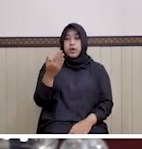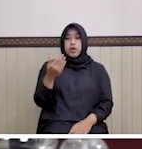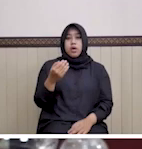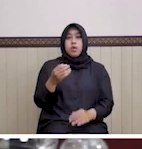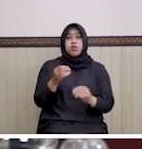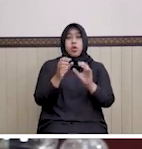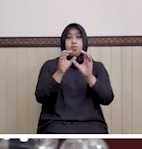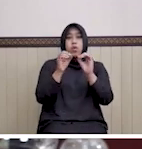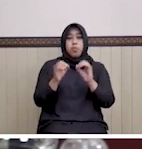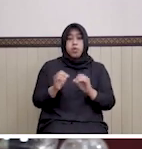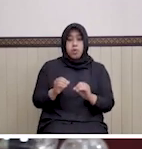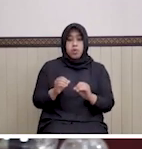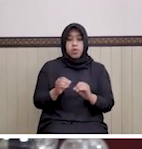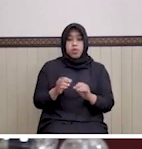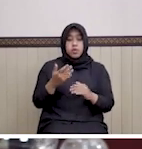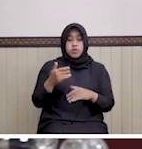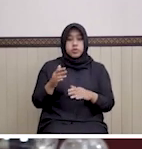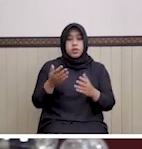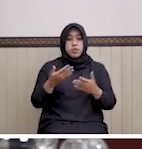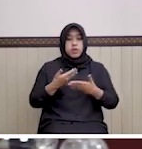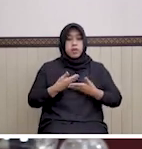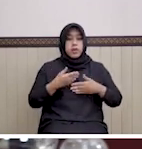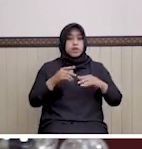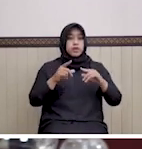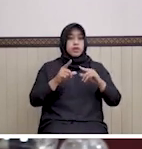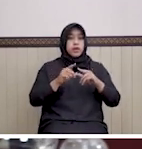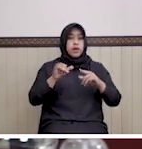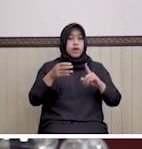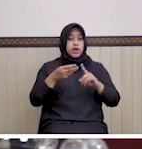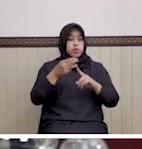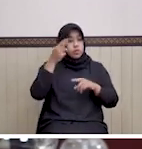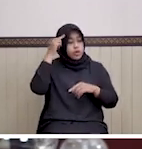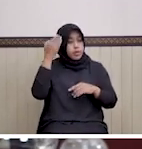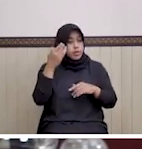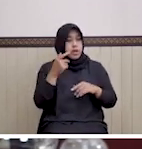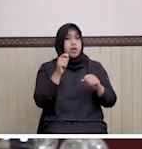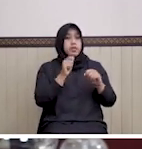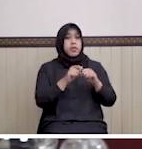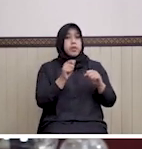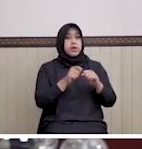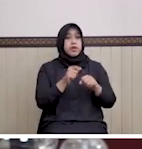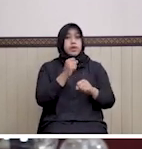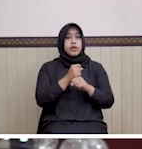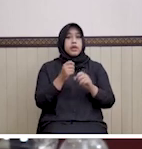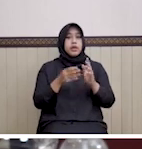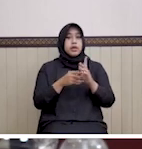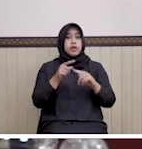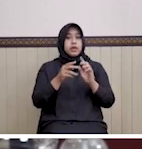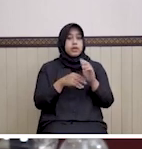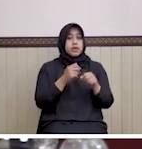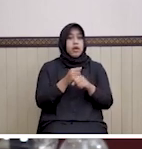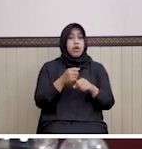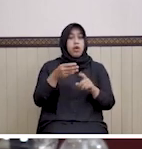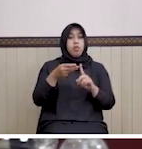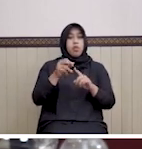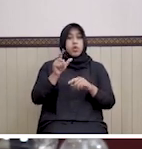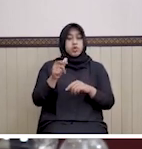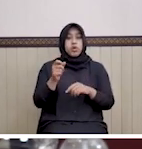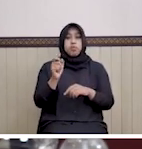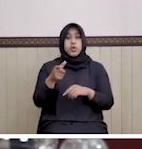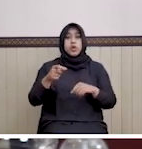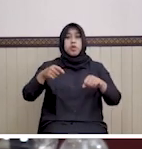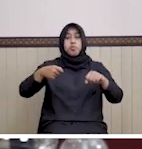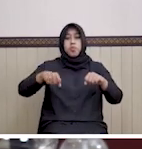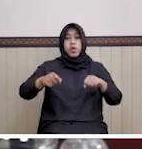bolong-bolong juga lu udah udah pendapat air juga untuk apa tuh anaknya perbaiki genteng bocor beli motor karena